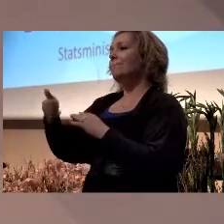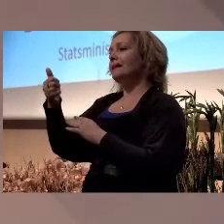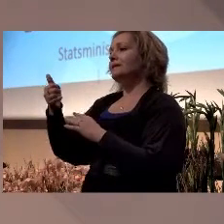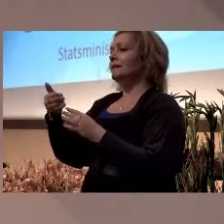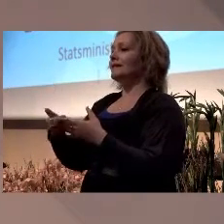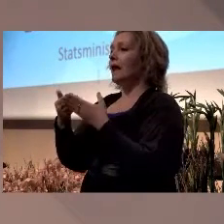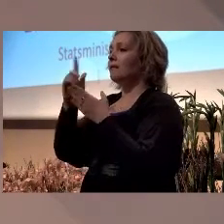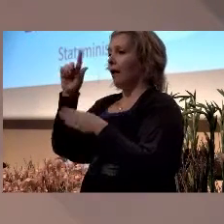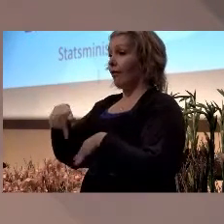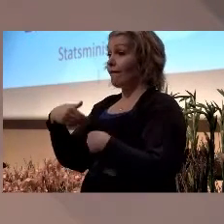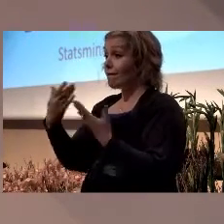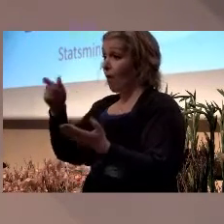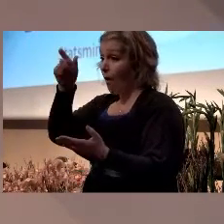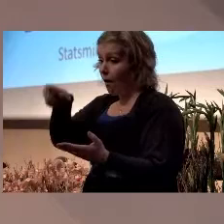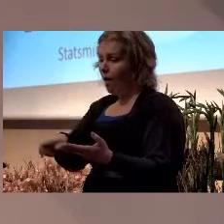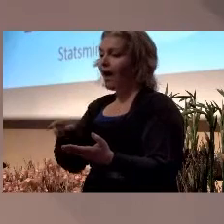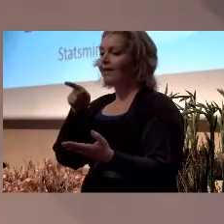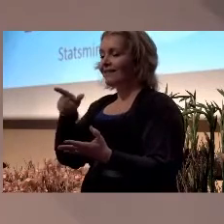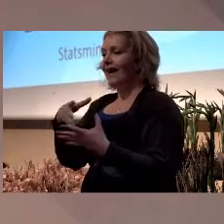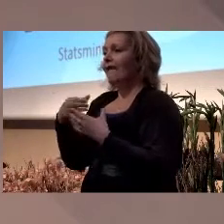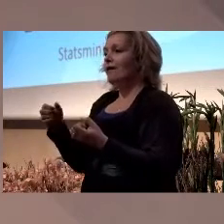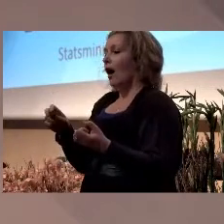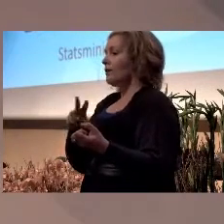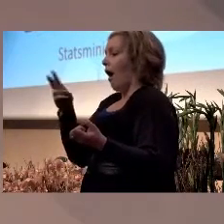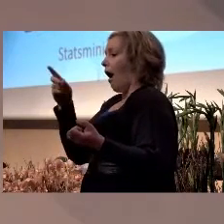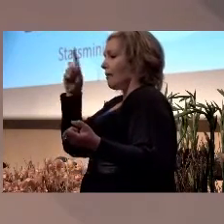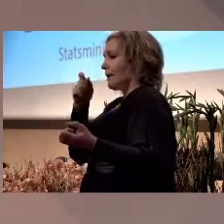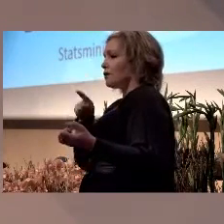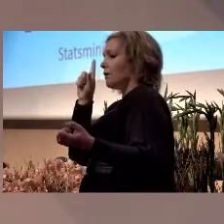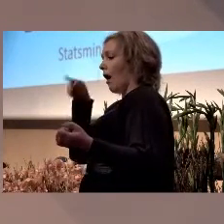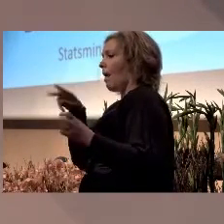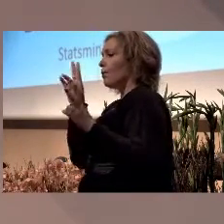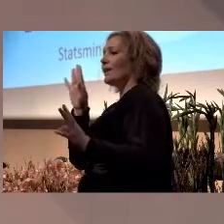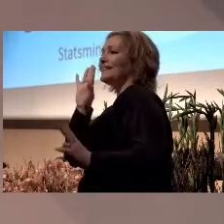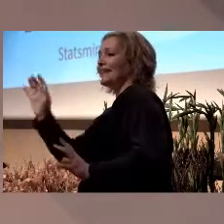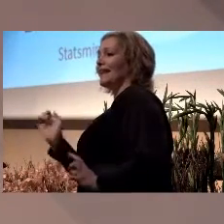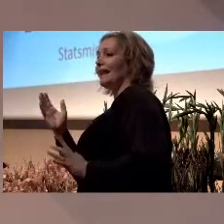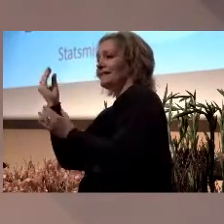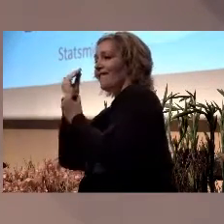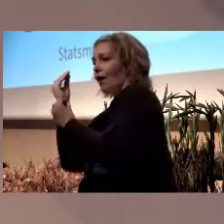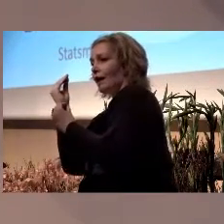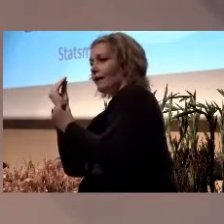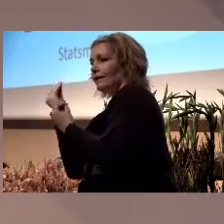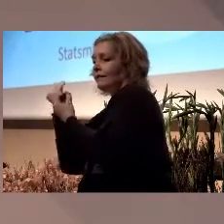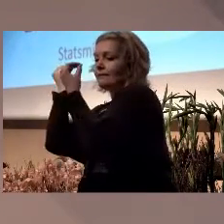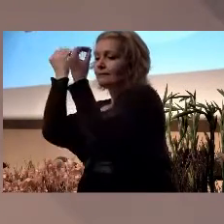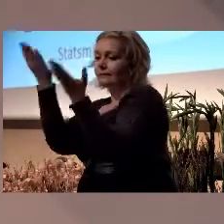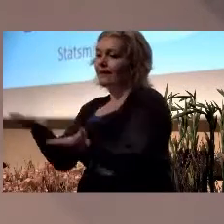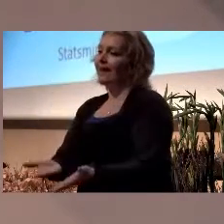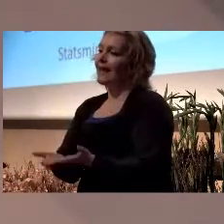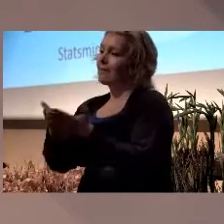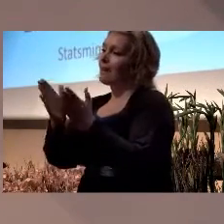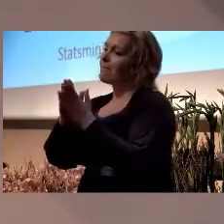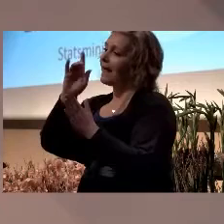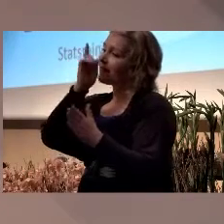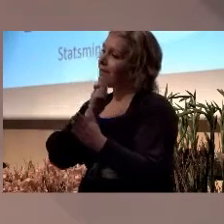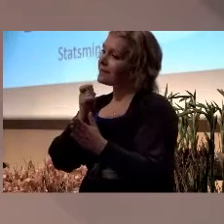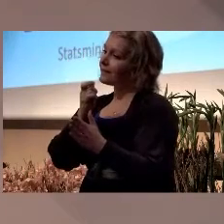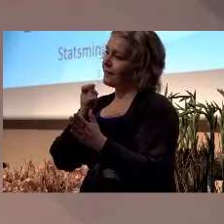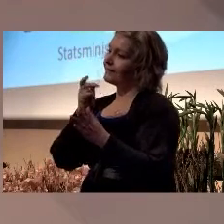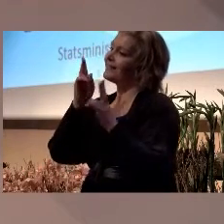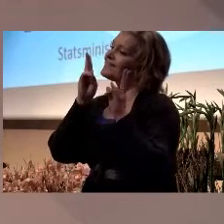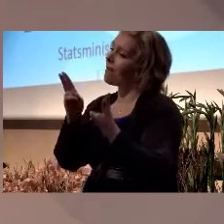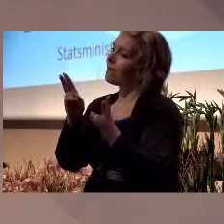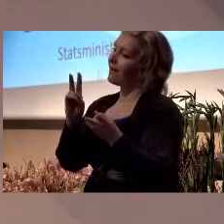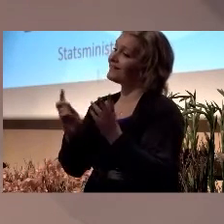hjelpen et menneske kan få, det er fra et annet menneske som kan bruke sin livserfaring til å hjelpe medmennesker i en